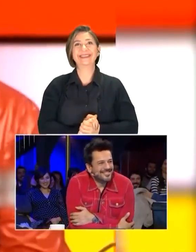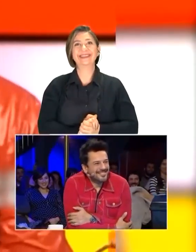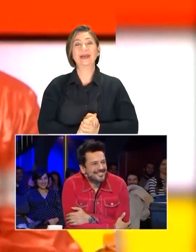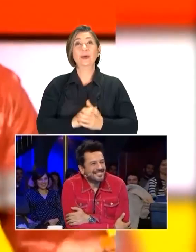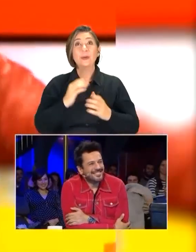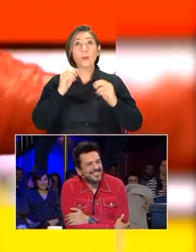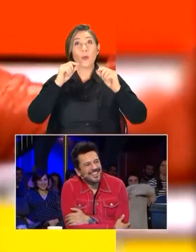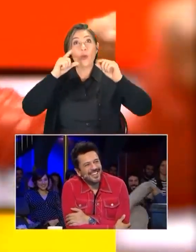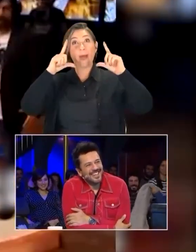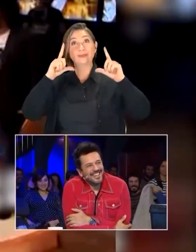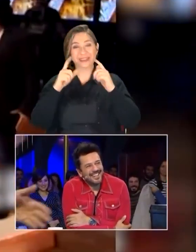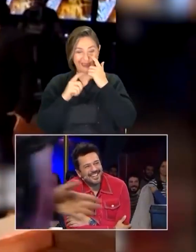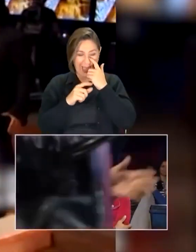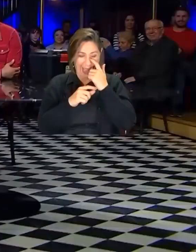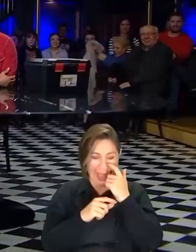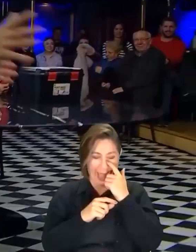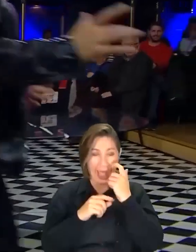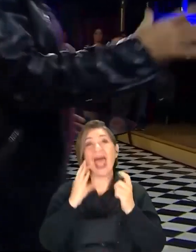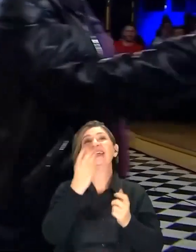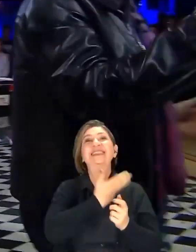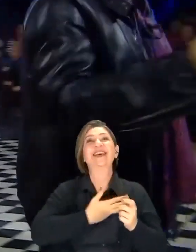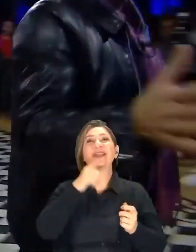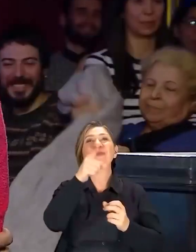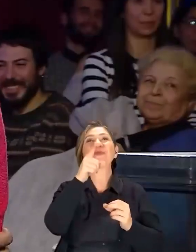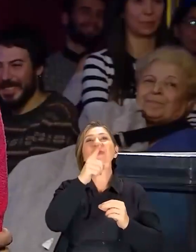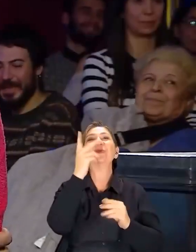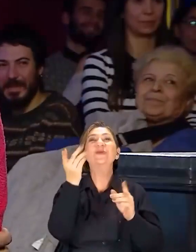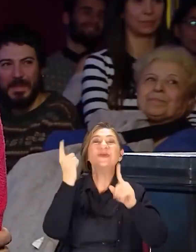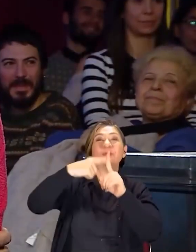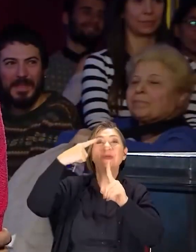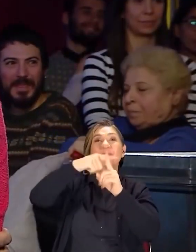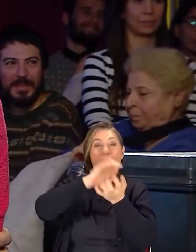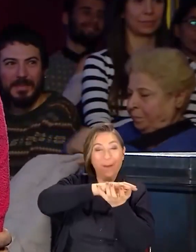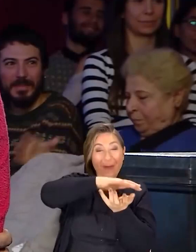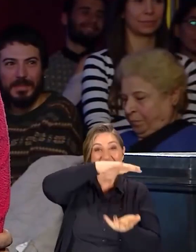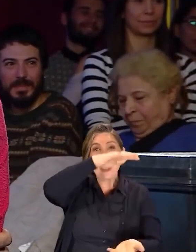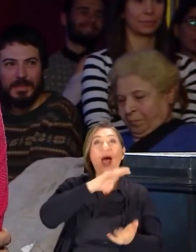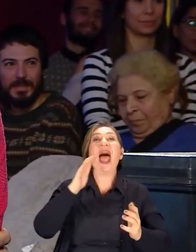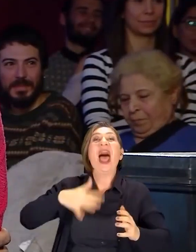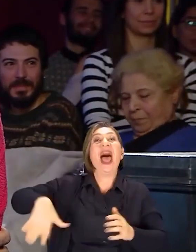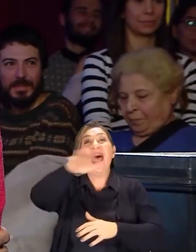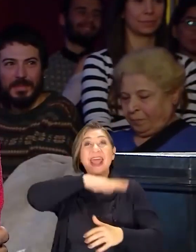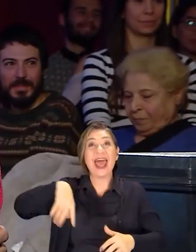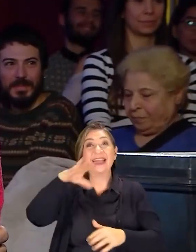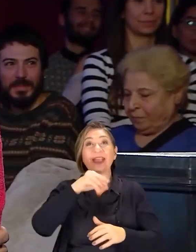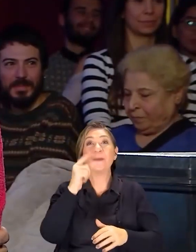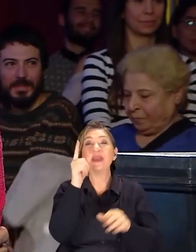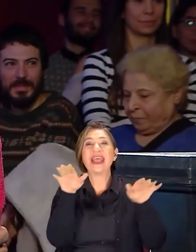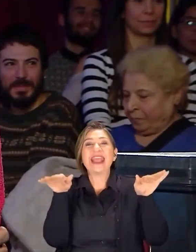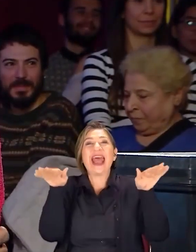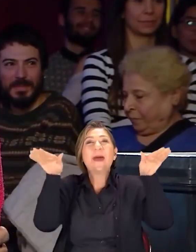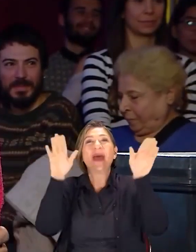uyanmış ama bak bak En sevdiğim şey çünkü bunlar üst üste birikiyor böyle her tarafta birer